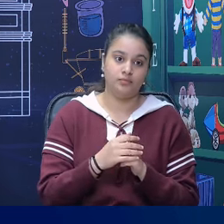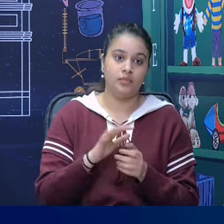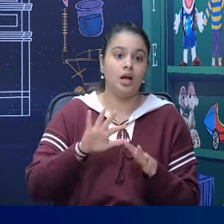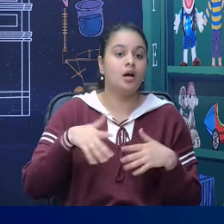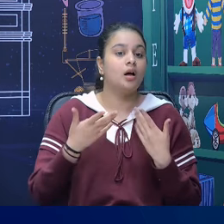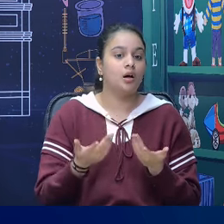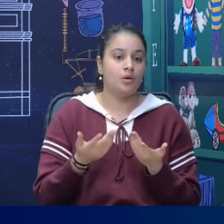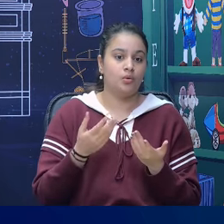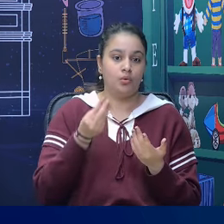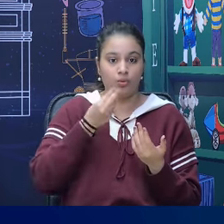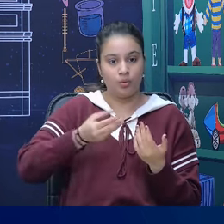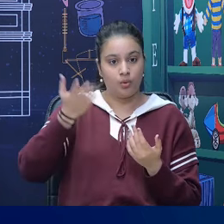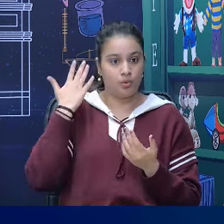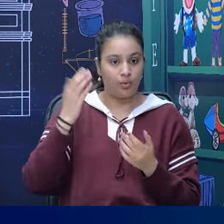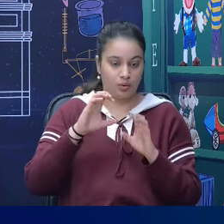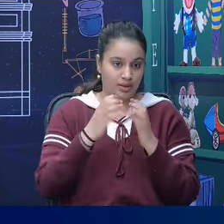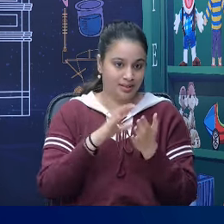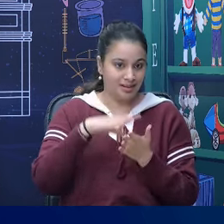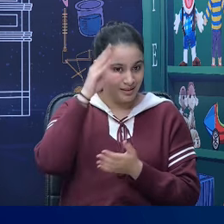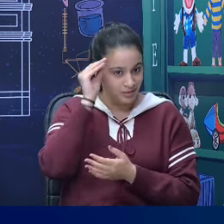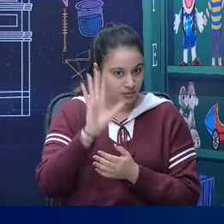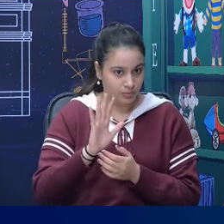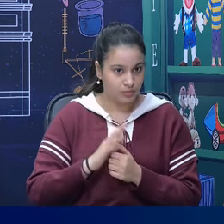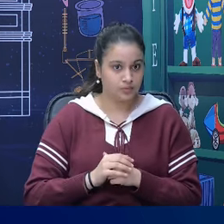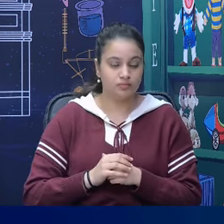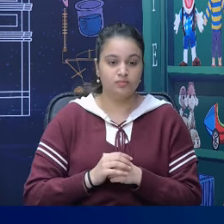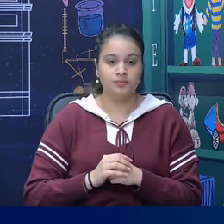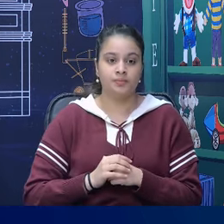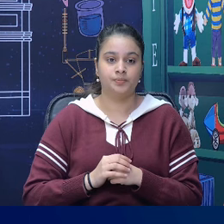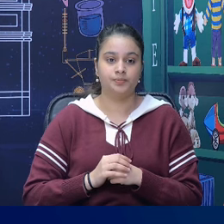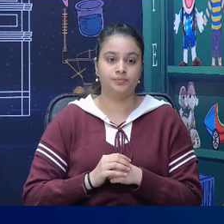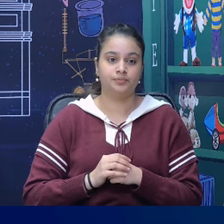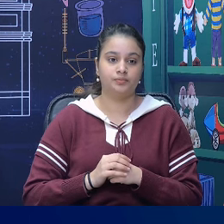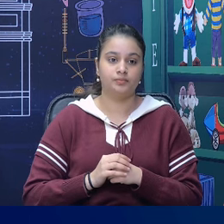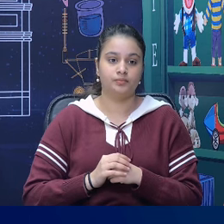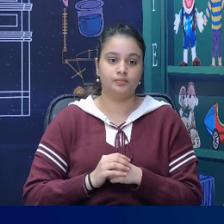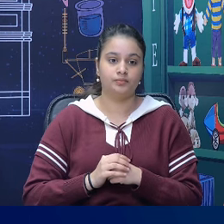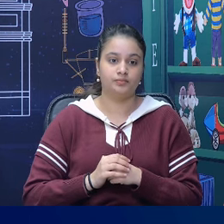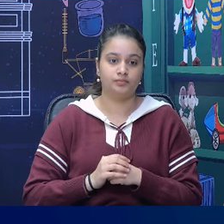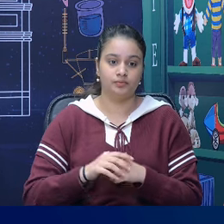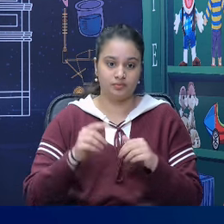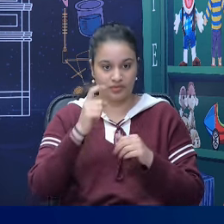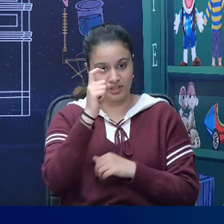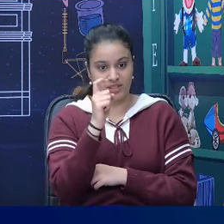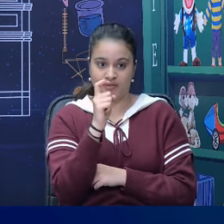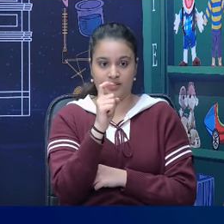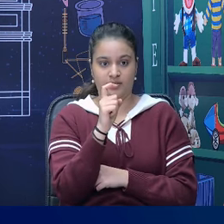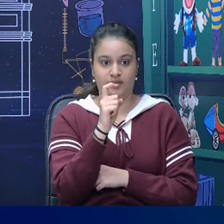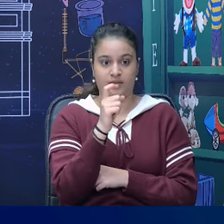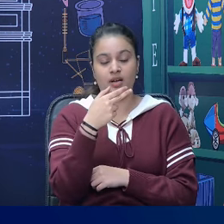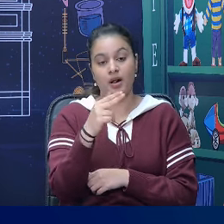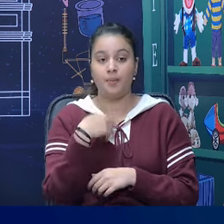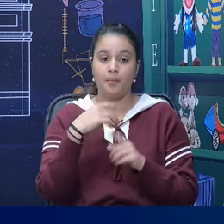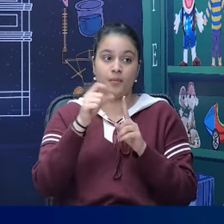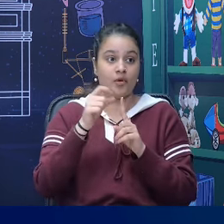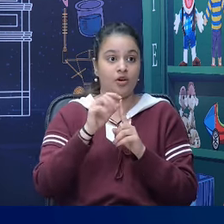प्रीवियस क्लासेस की जानकारी यहां मैं लिखती हूं आपके लिए मैंने लिखा सेवन यह भी एक पॉलिनो इस पर